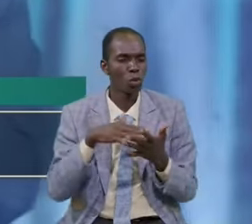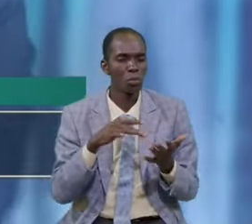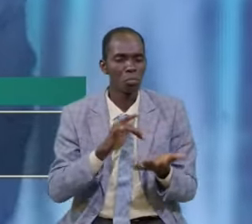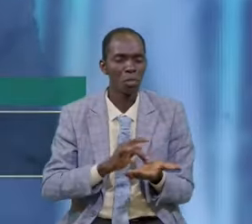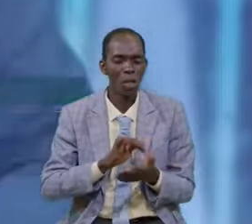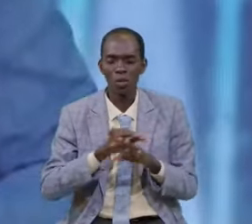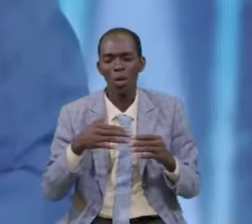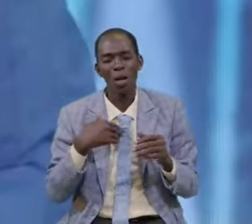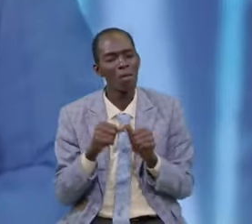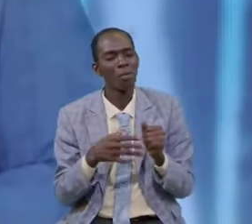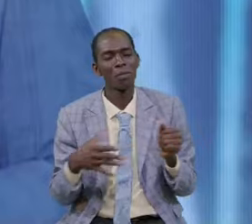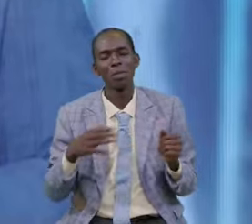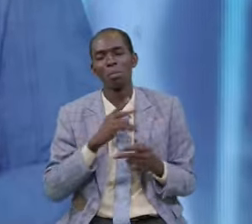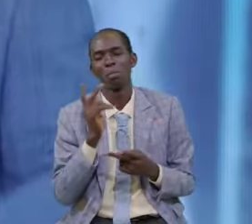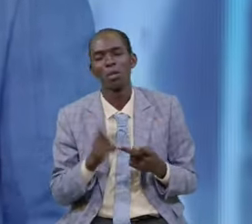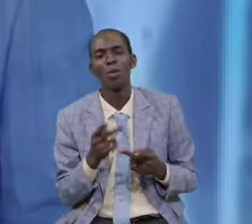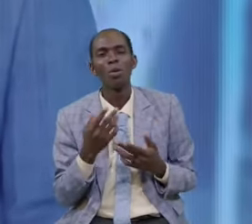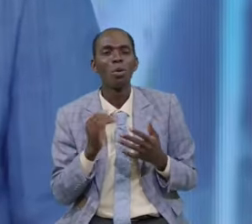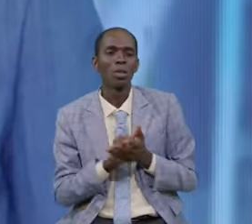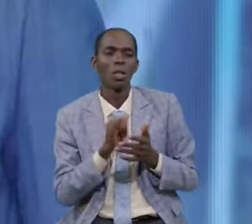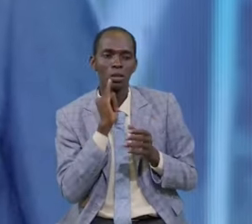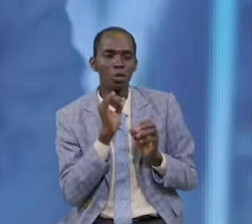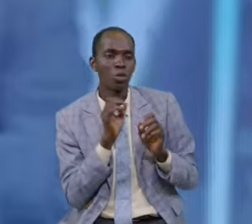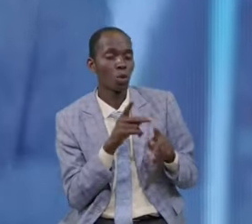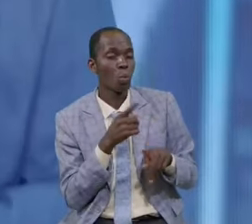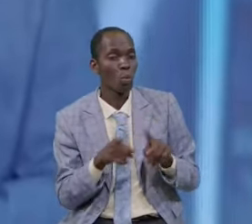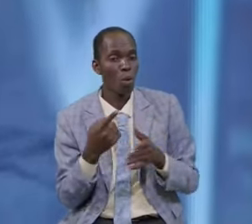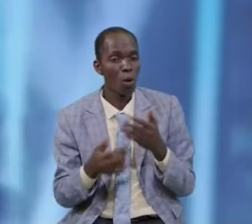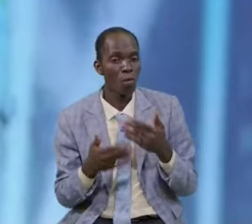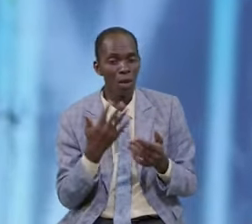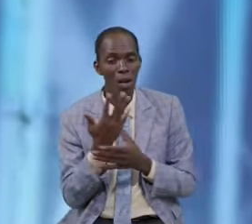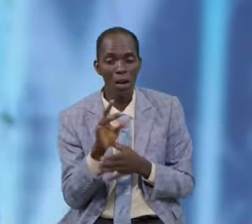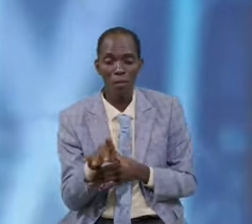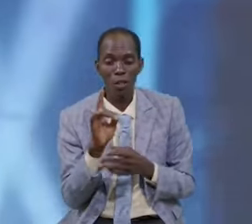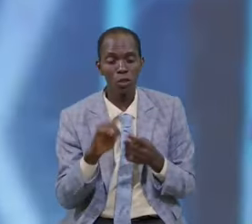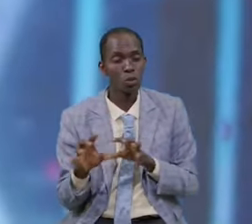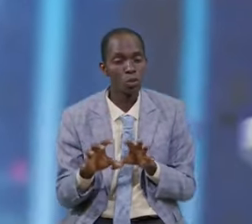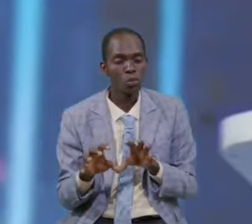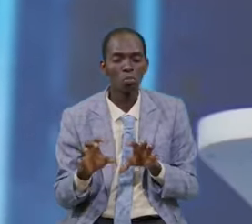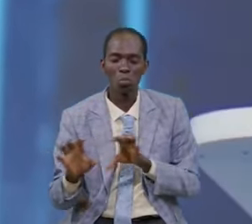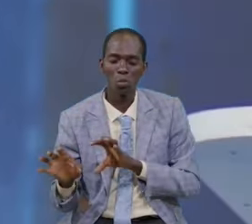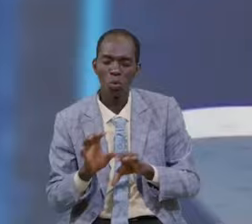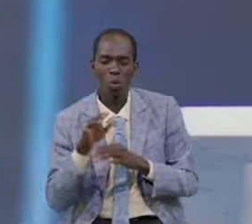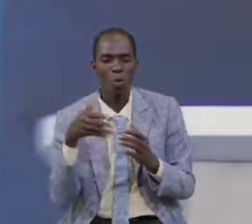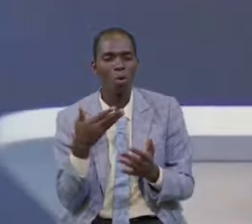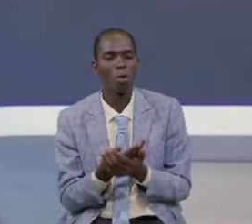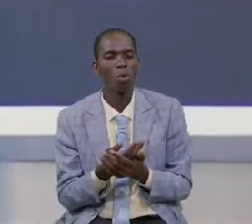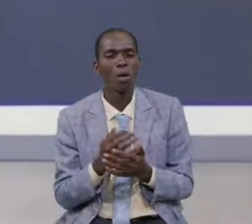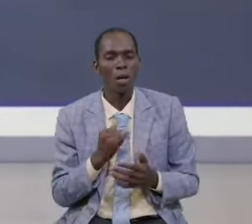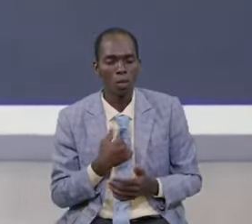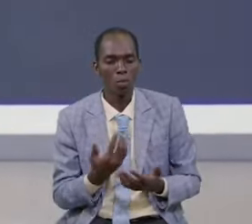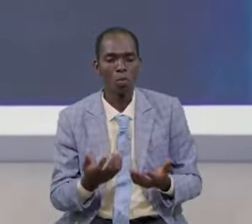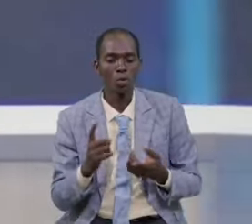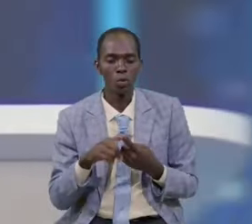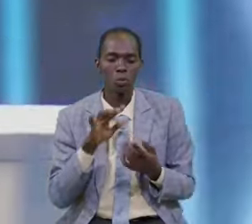d'accord. Mais tout ce que ta main trouve à faire, fais-le. Je veux devenir un pilote.